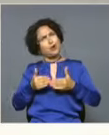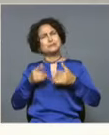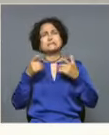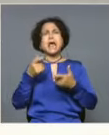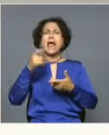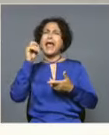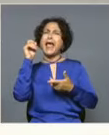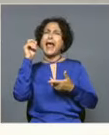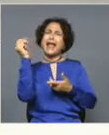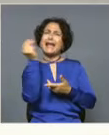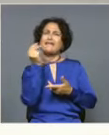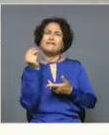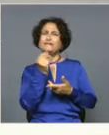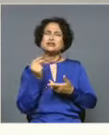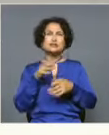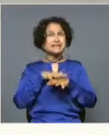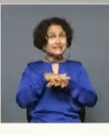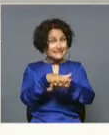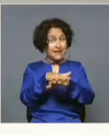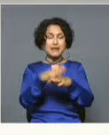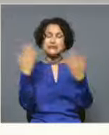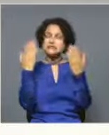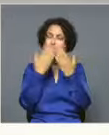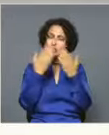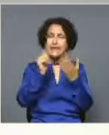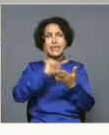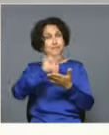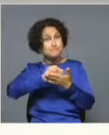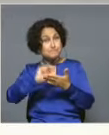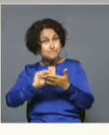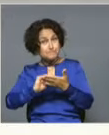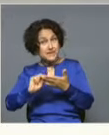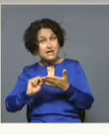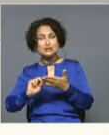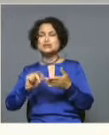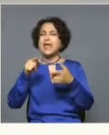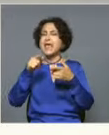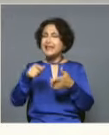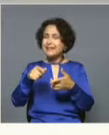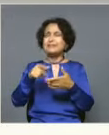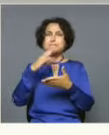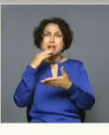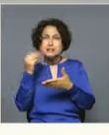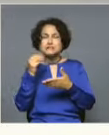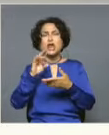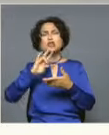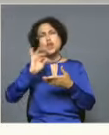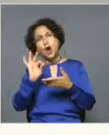чрез която да се пише и чете на български език, но с гръцките букви. Кирилицата